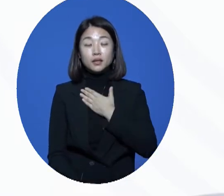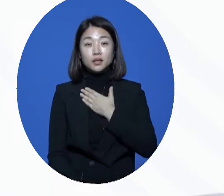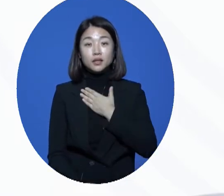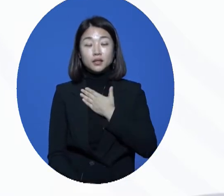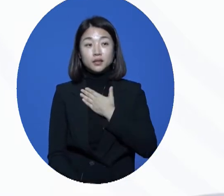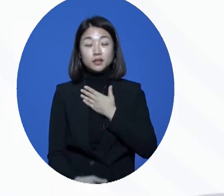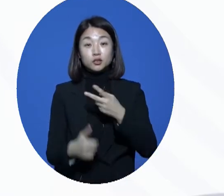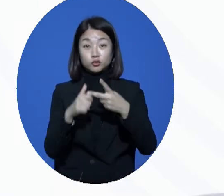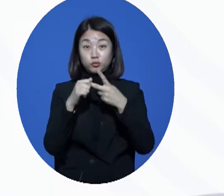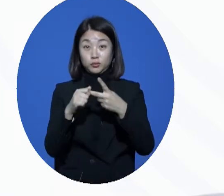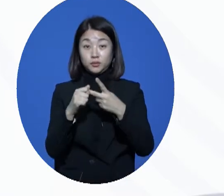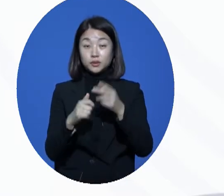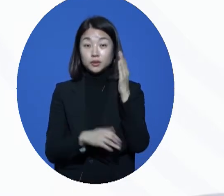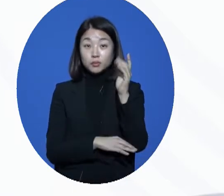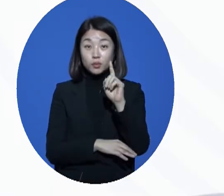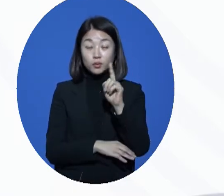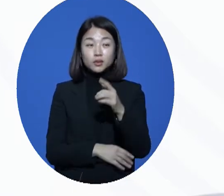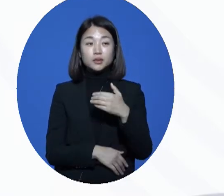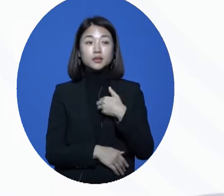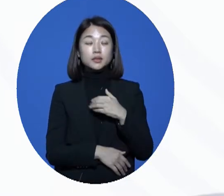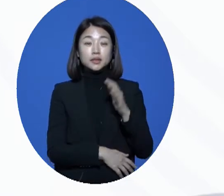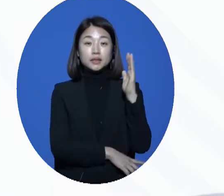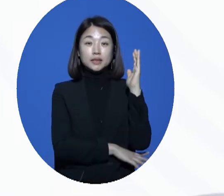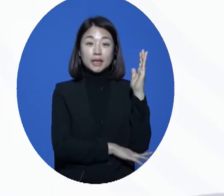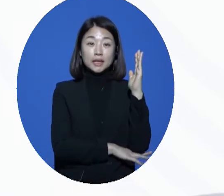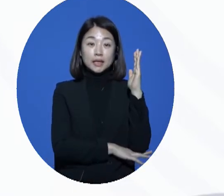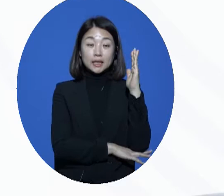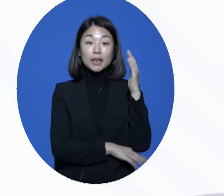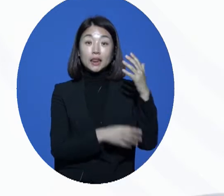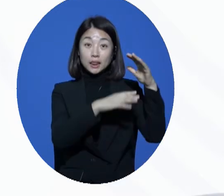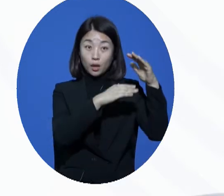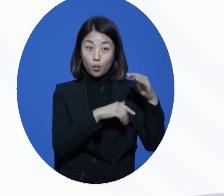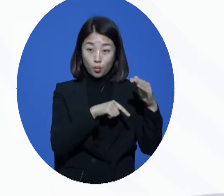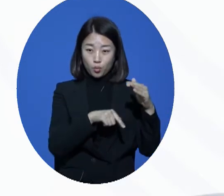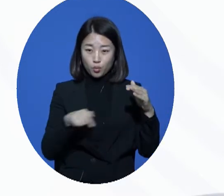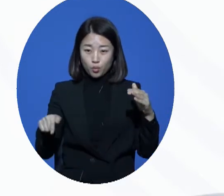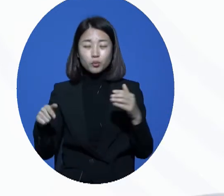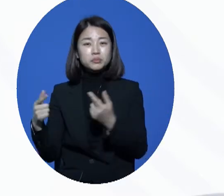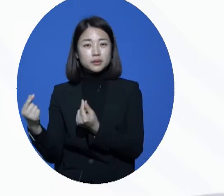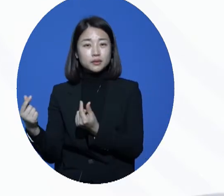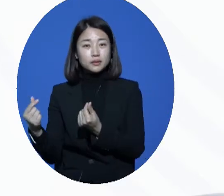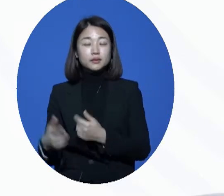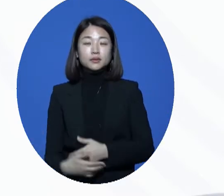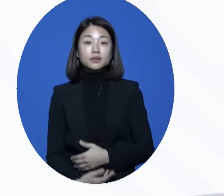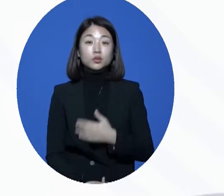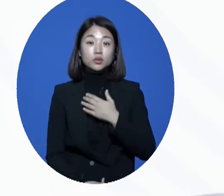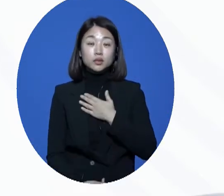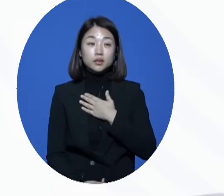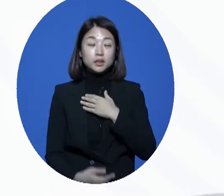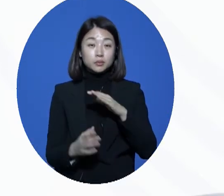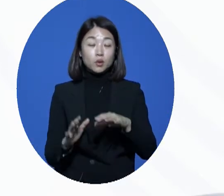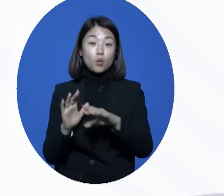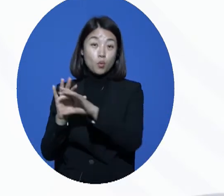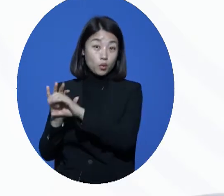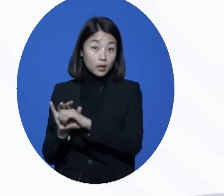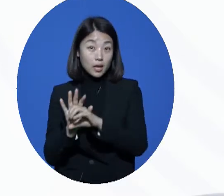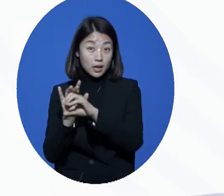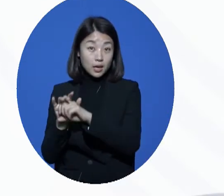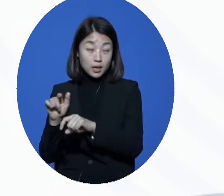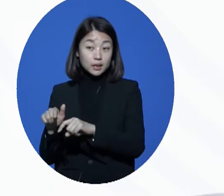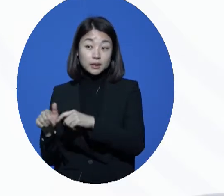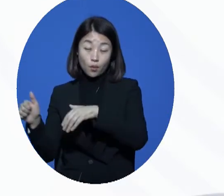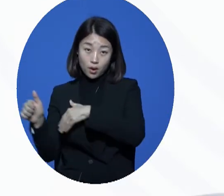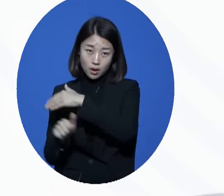제가 또 드리는 두 번째 이유는 지금 제가 발표하려고 하는 내용이 그와 맞닿아 있기 때문인데요. 저는 이번